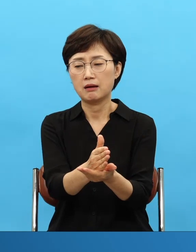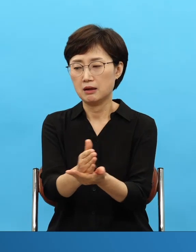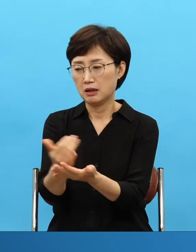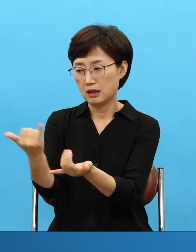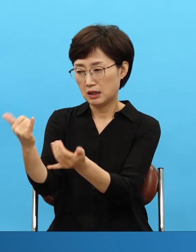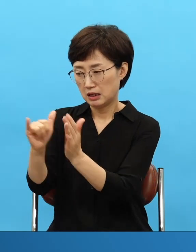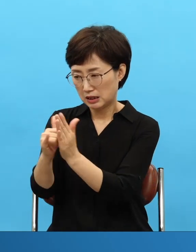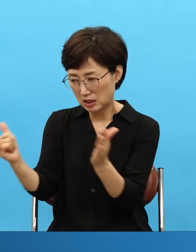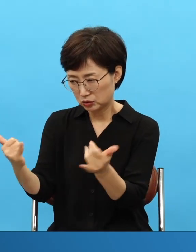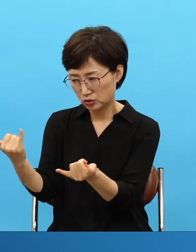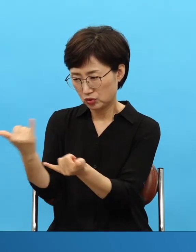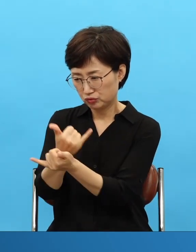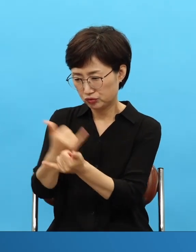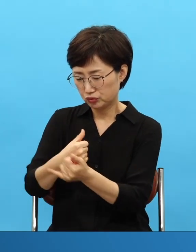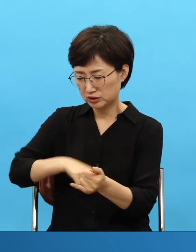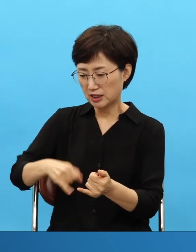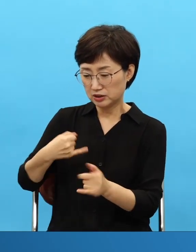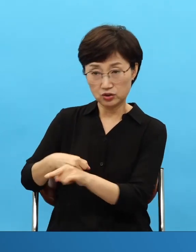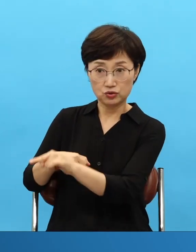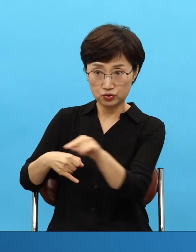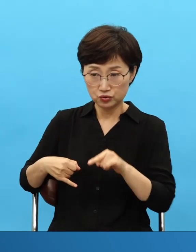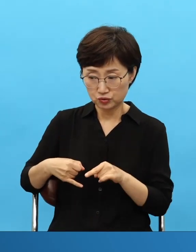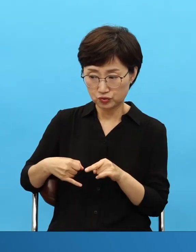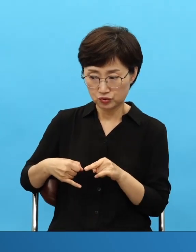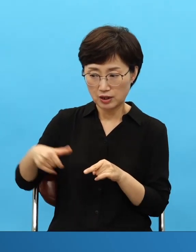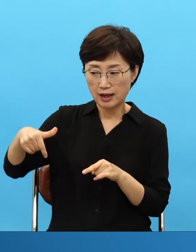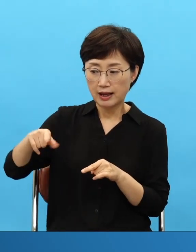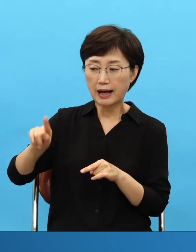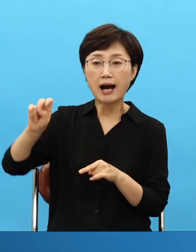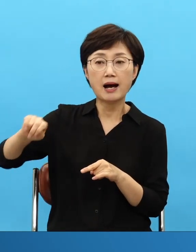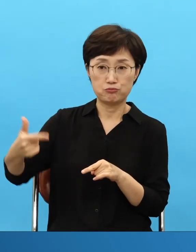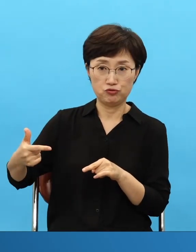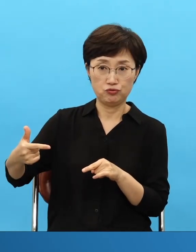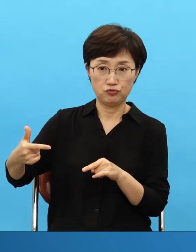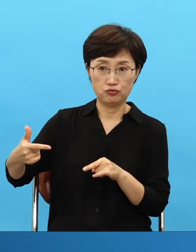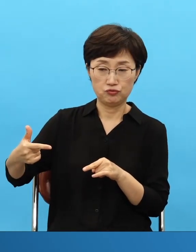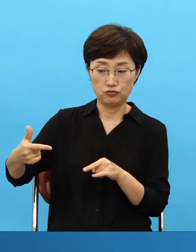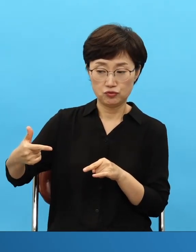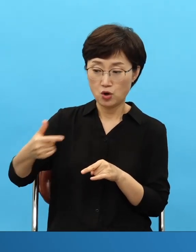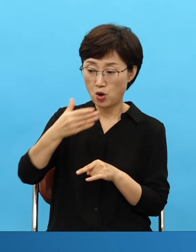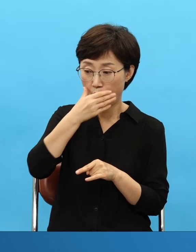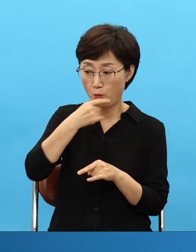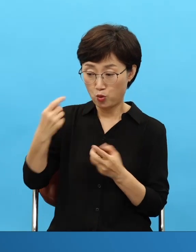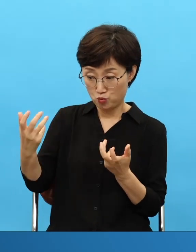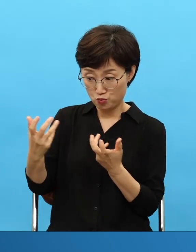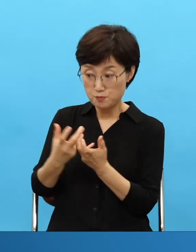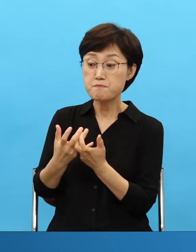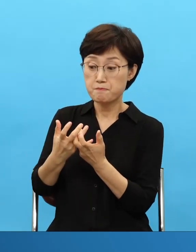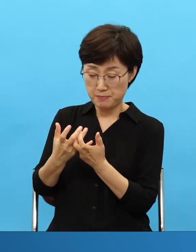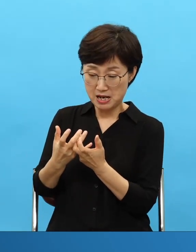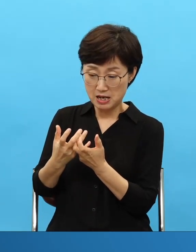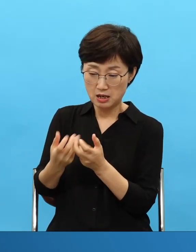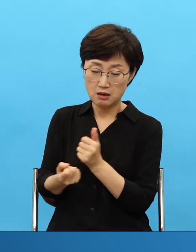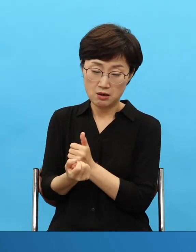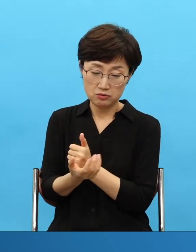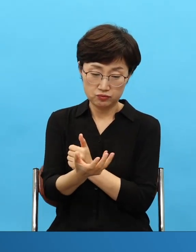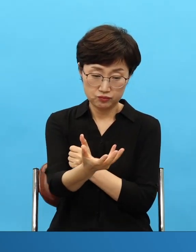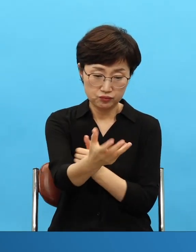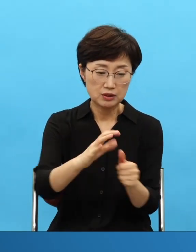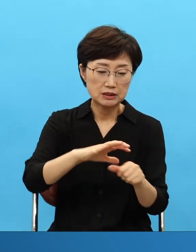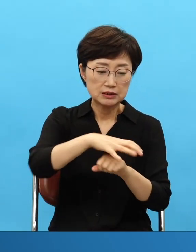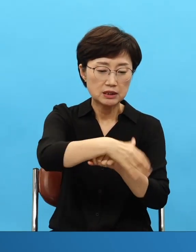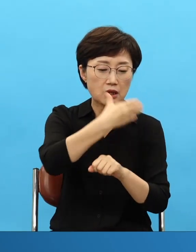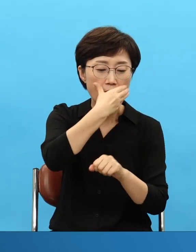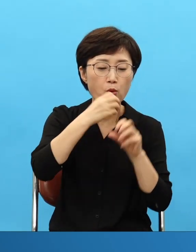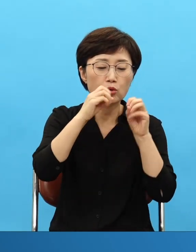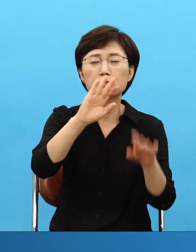여러분이 후대통에 세계보험 할 것입니다. 언약 바로 딱 심으세요. There's absolutely no need for you to be shaken because absolutely God will carry out His work of world organization through your family line and